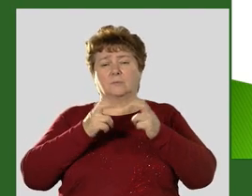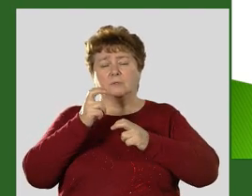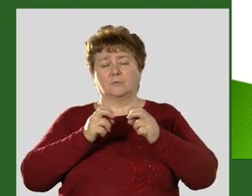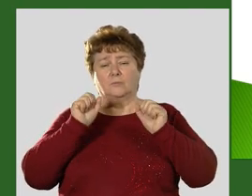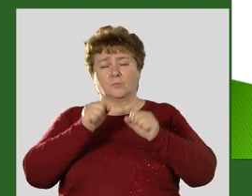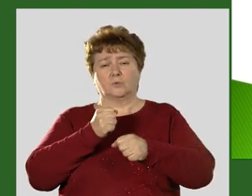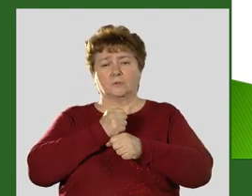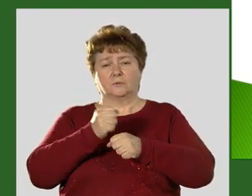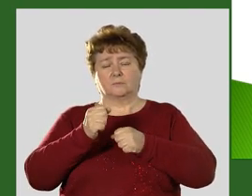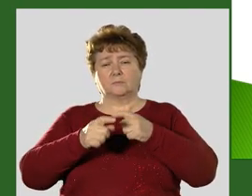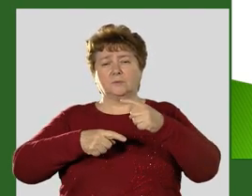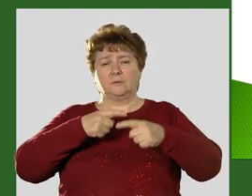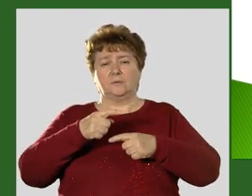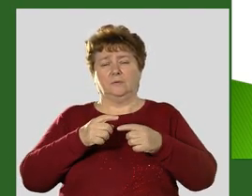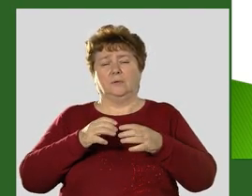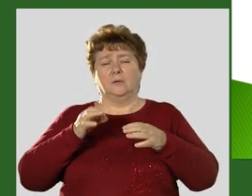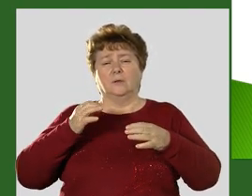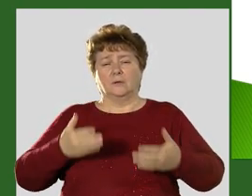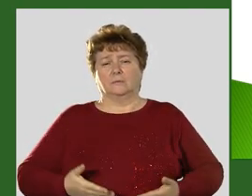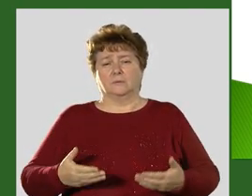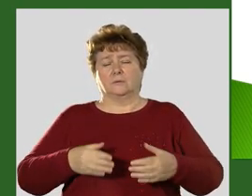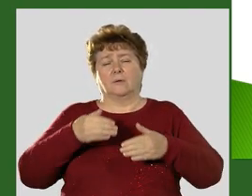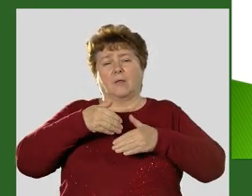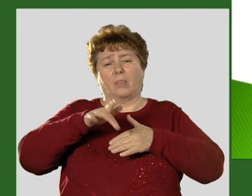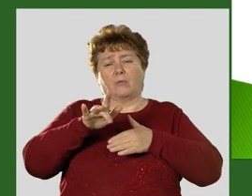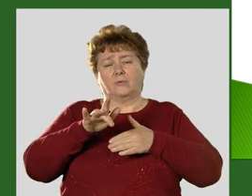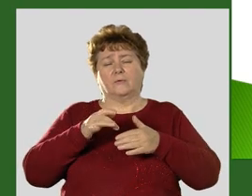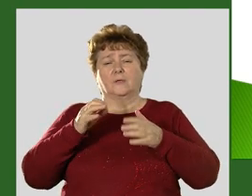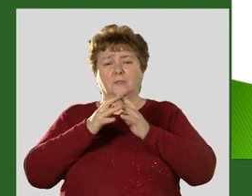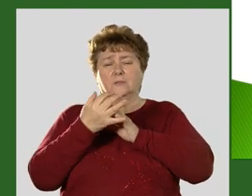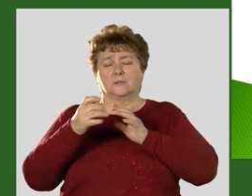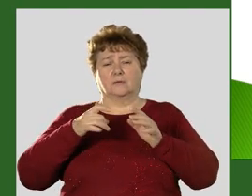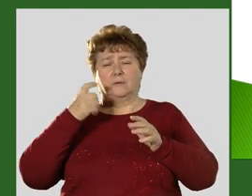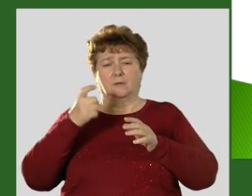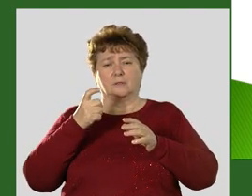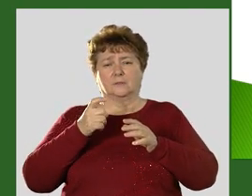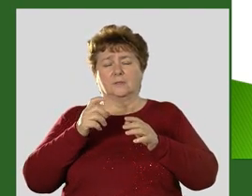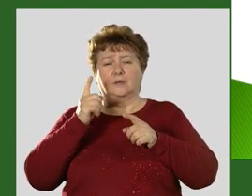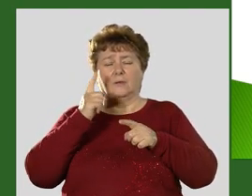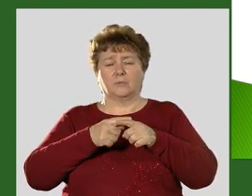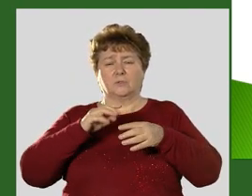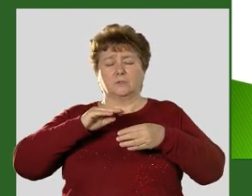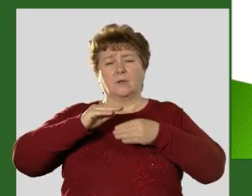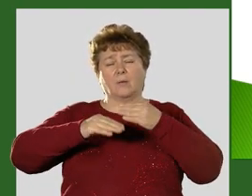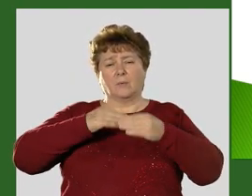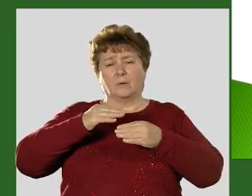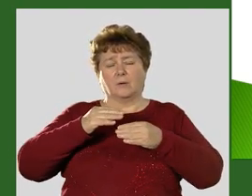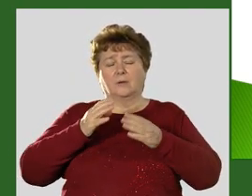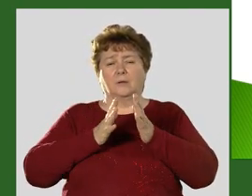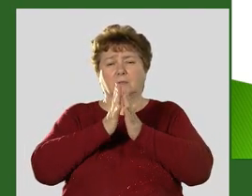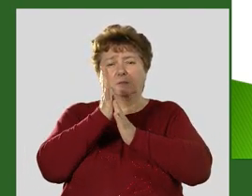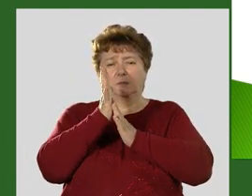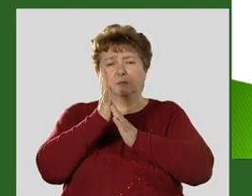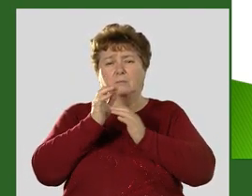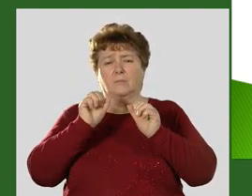можно создать на основе переработки органических отходов сельского хозяйства. При химической обработке естественной